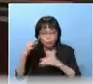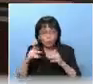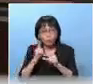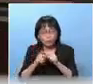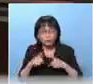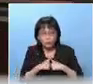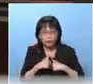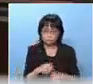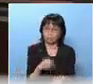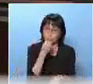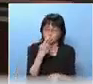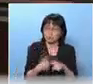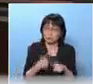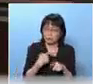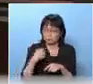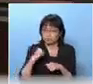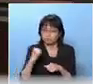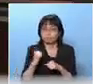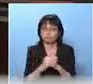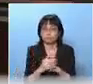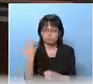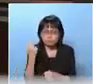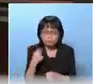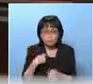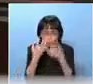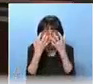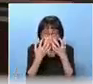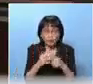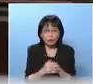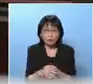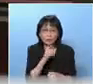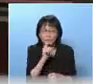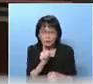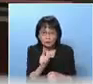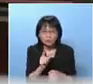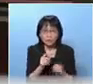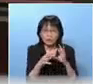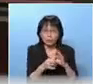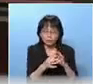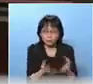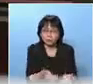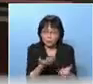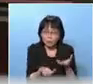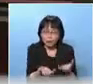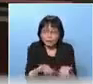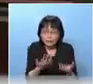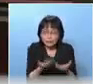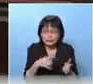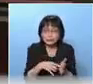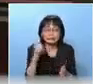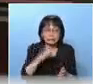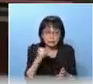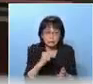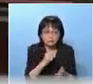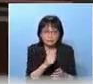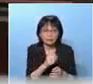有所作為。而近日我留意到亦都有一間以氫燃料去做這個電池為核心產品